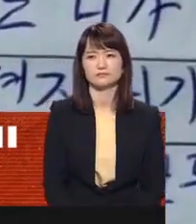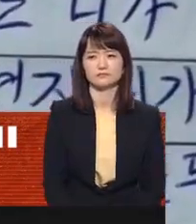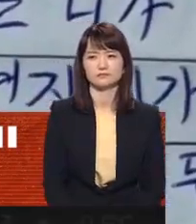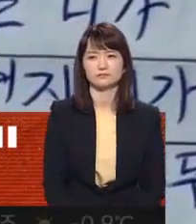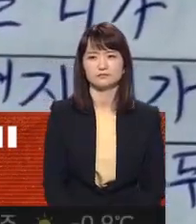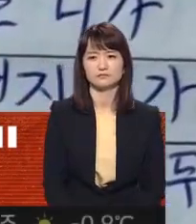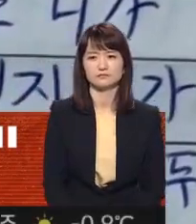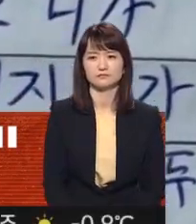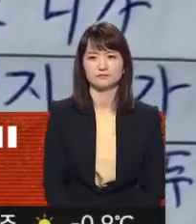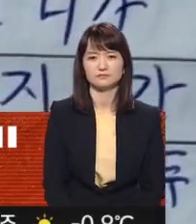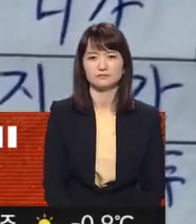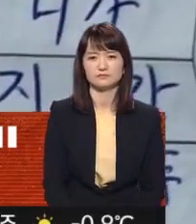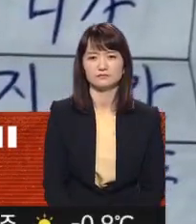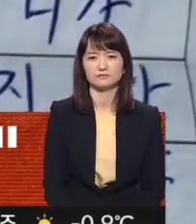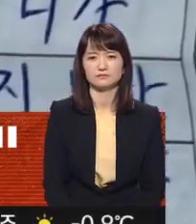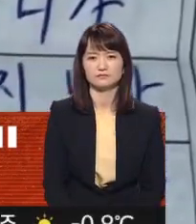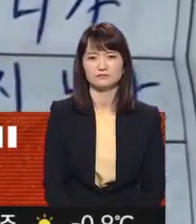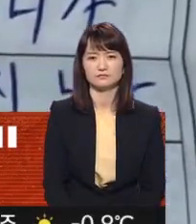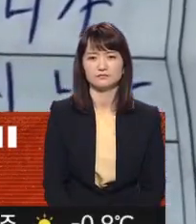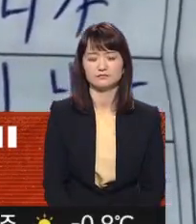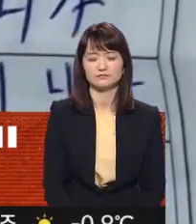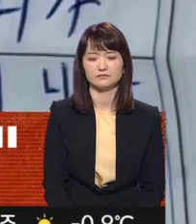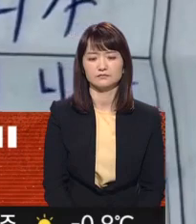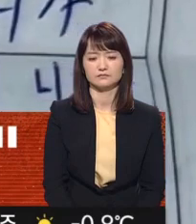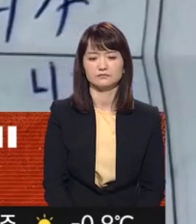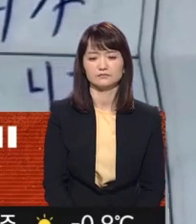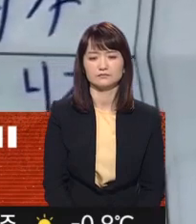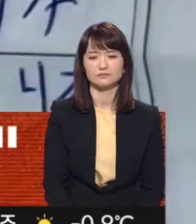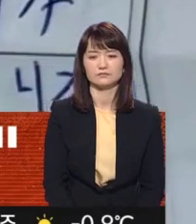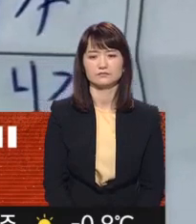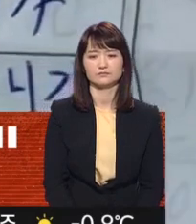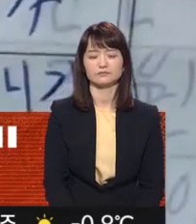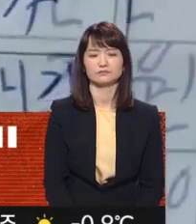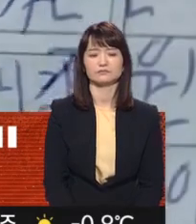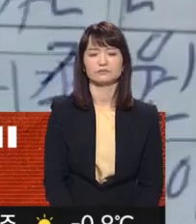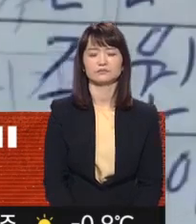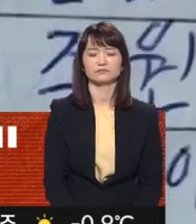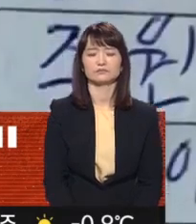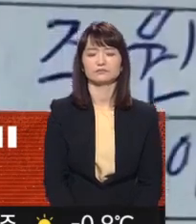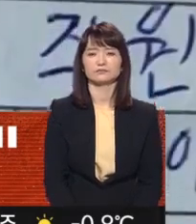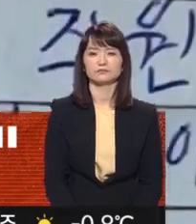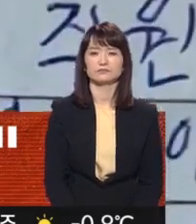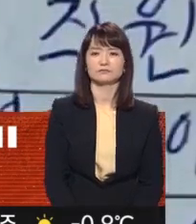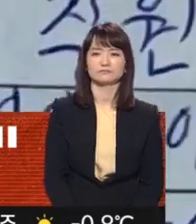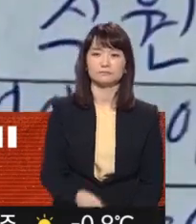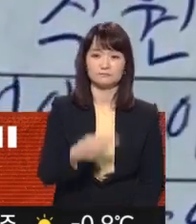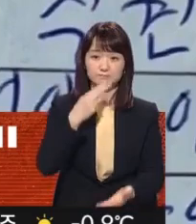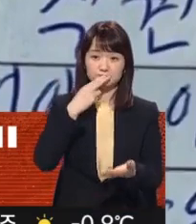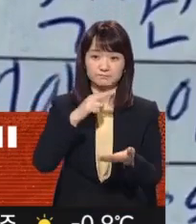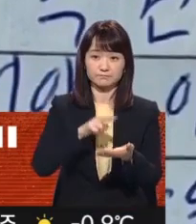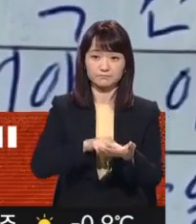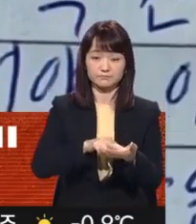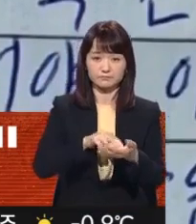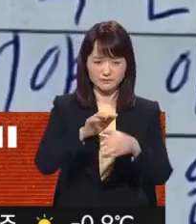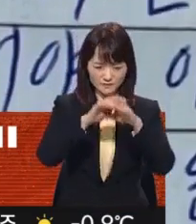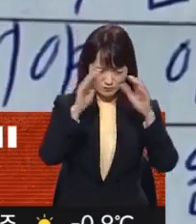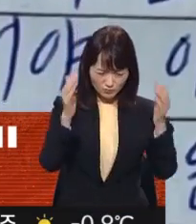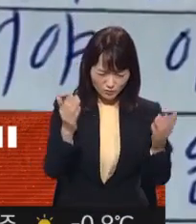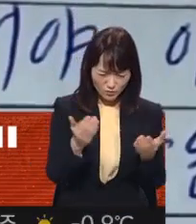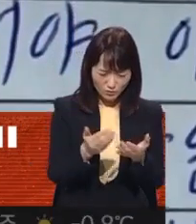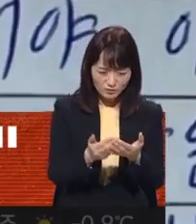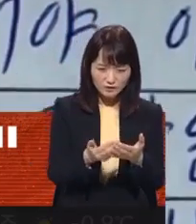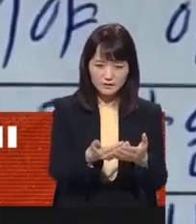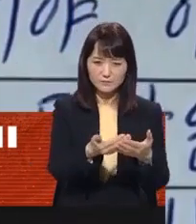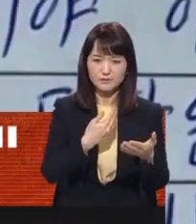죽이겠다라고 이야기를 하고 있는 겁니다 소장님 그 편지 전문을 좀 저희가 들여서 미리